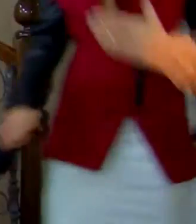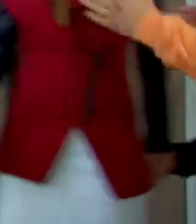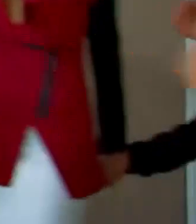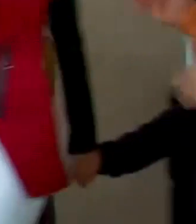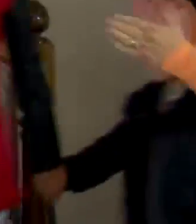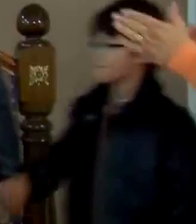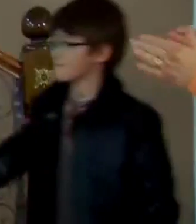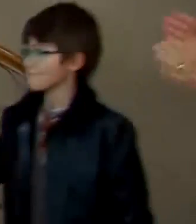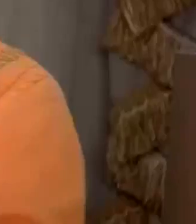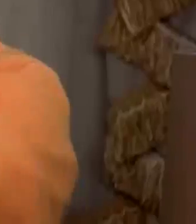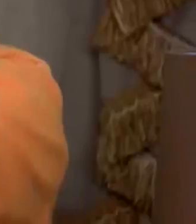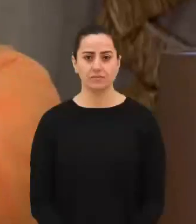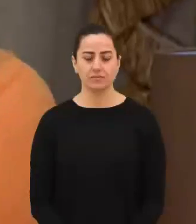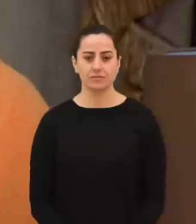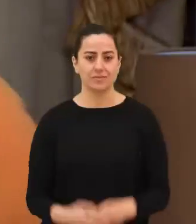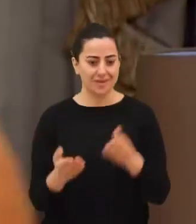Şeyler hafif soldu.